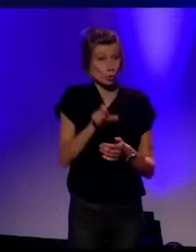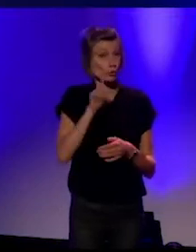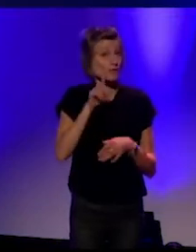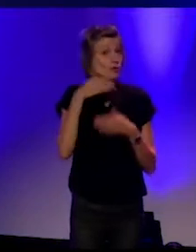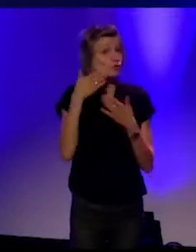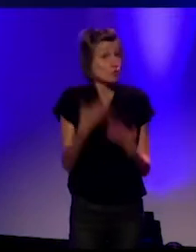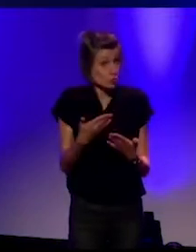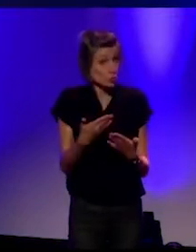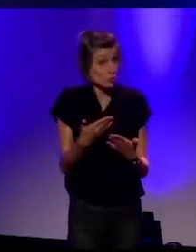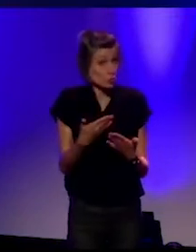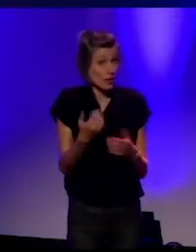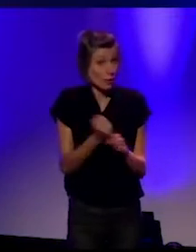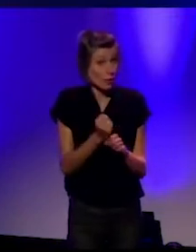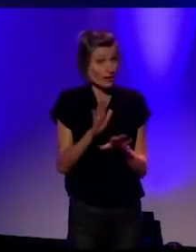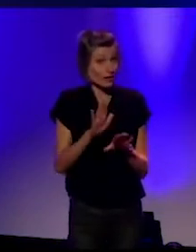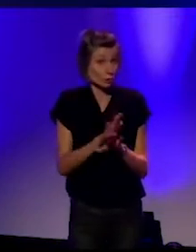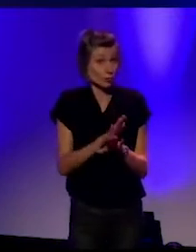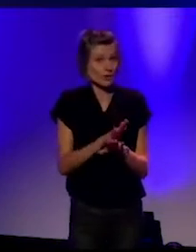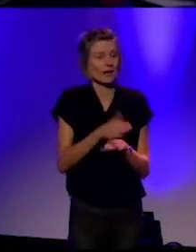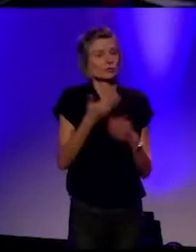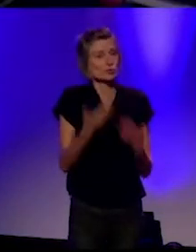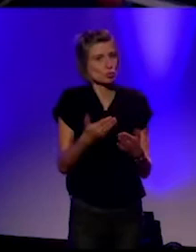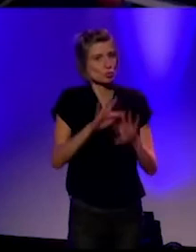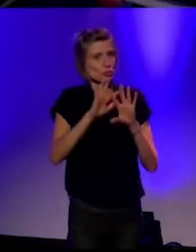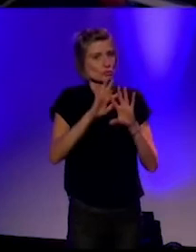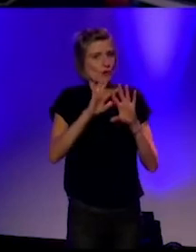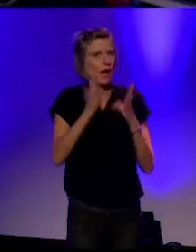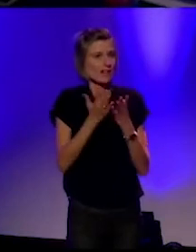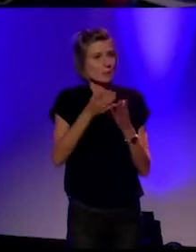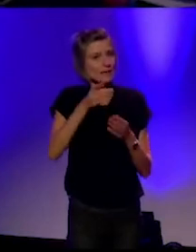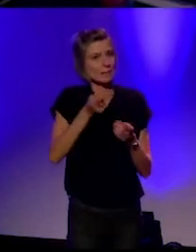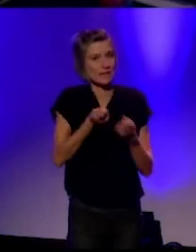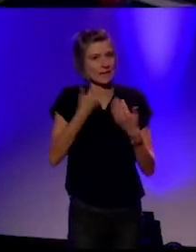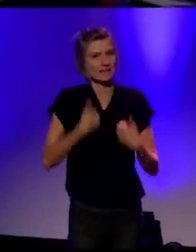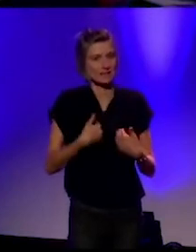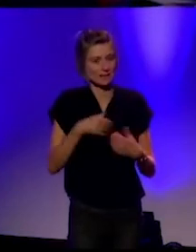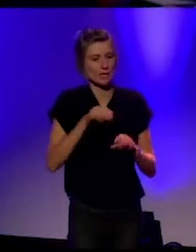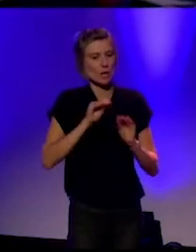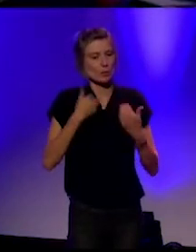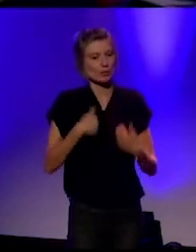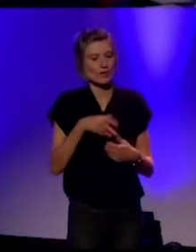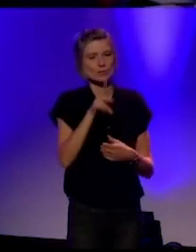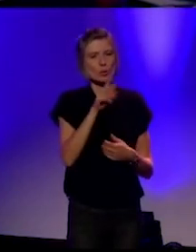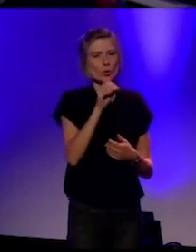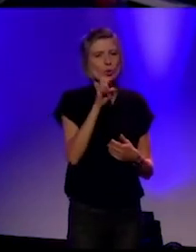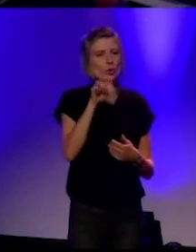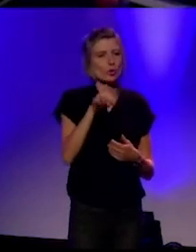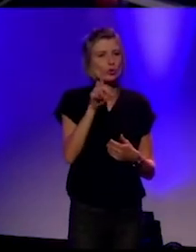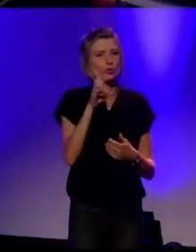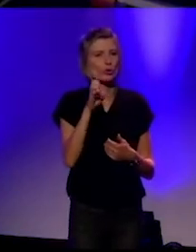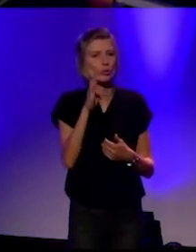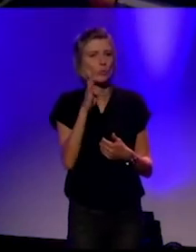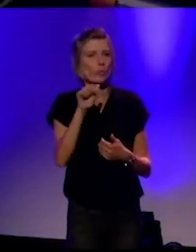onze huidige algemene beheerder, hij is er nog voor alle duidelijkheid, professor Koen de Bakkere, te danken voor al wat hij gerealiseerd